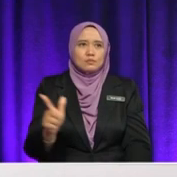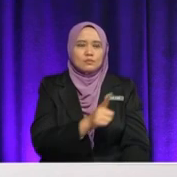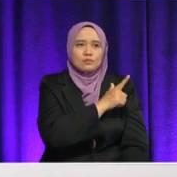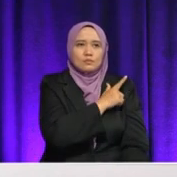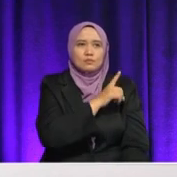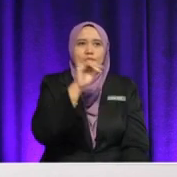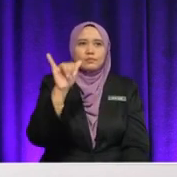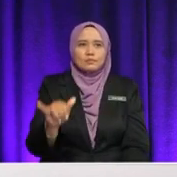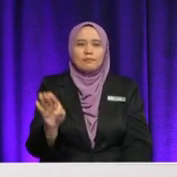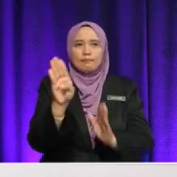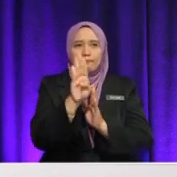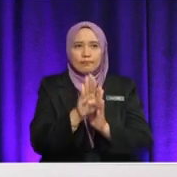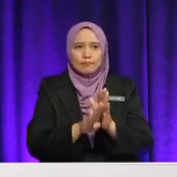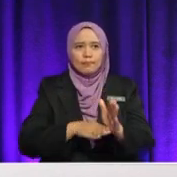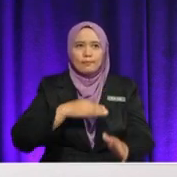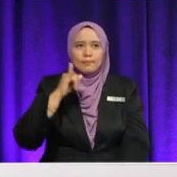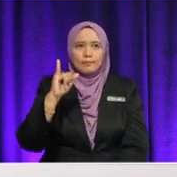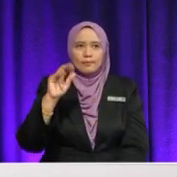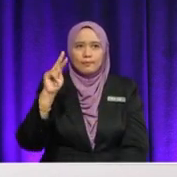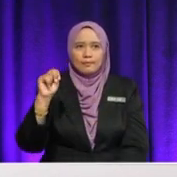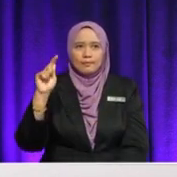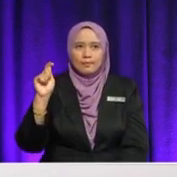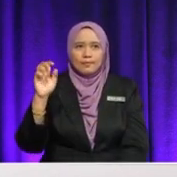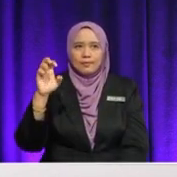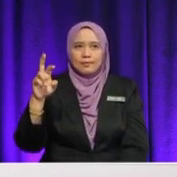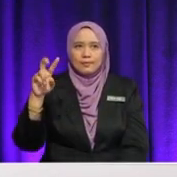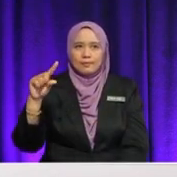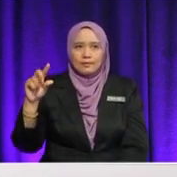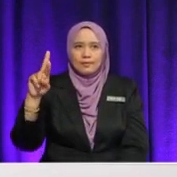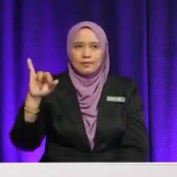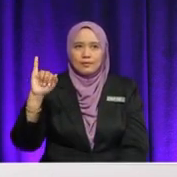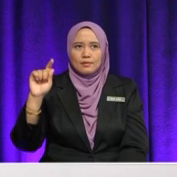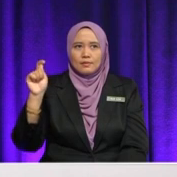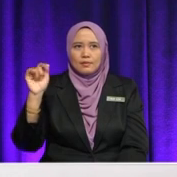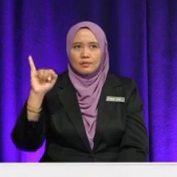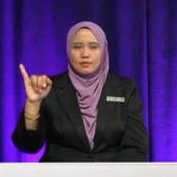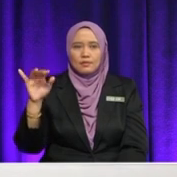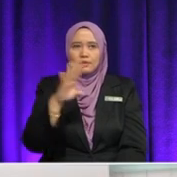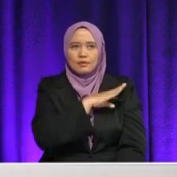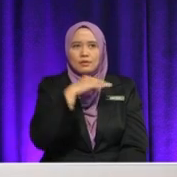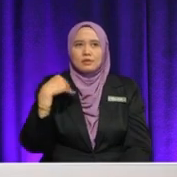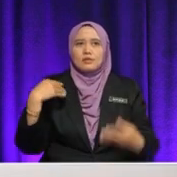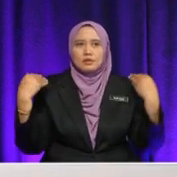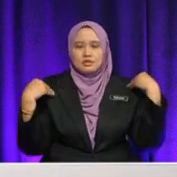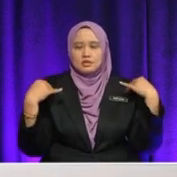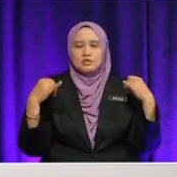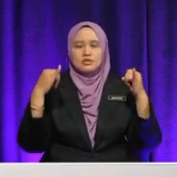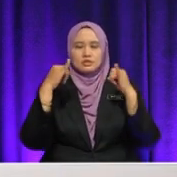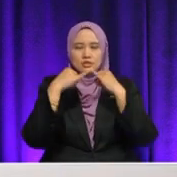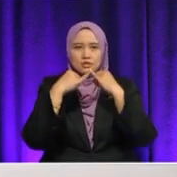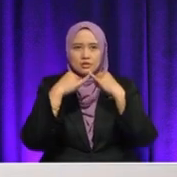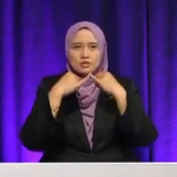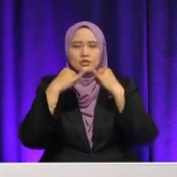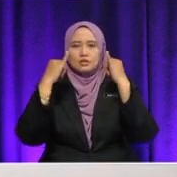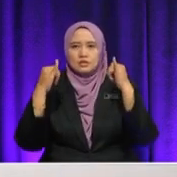adalah penting untuk memastikan Amala demokrasi diamalkan dengan baik dapur yang pertama hcd pada kita punya pembelajaran yang kedua adalah